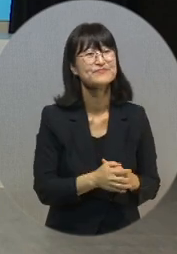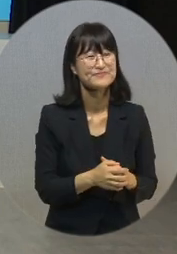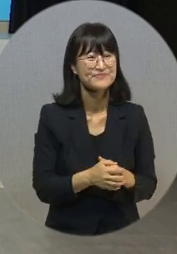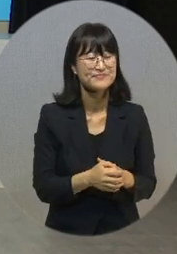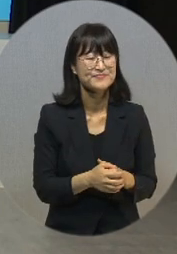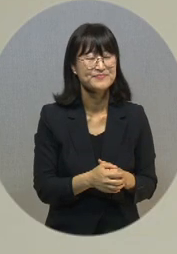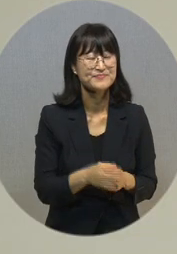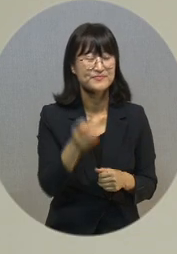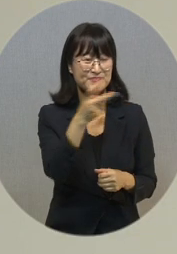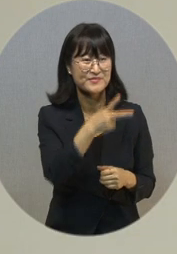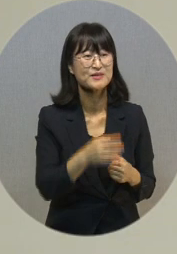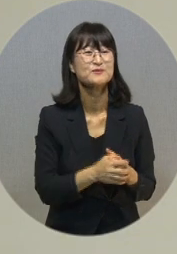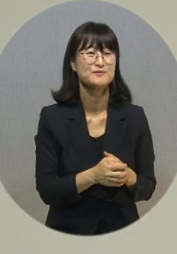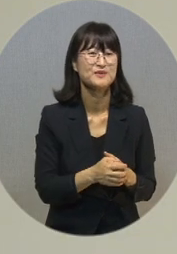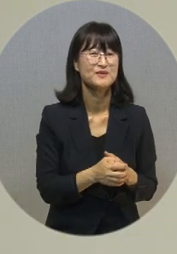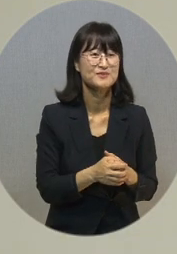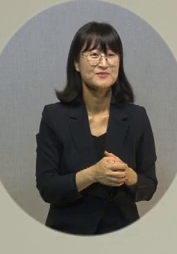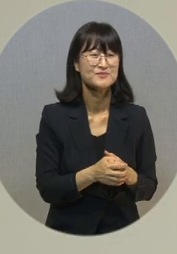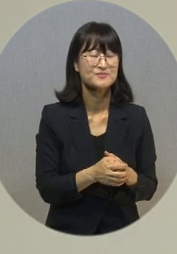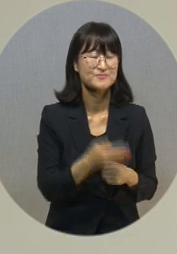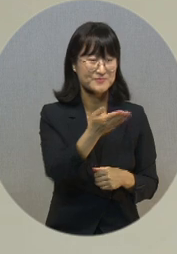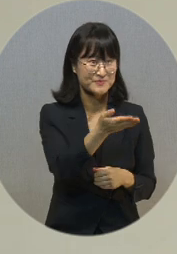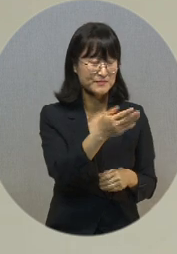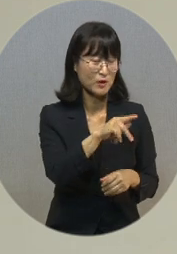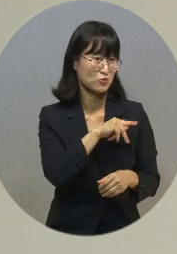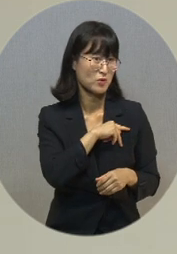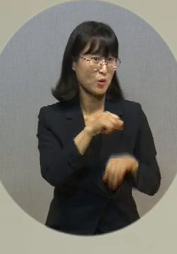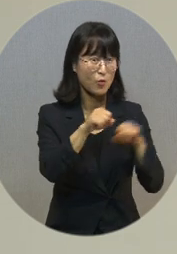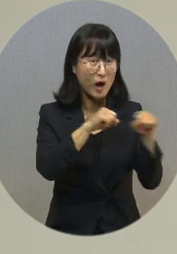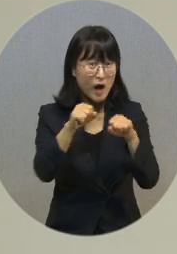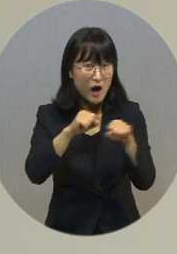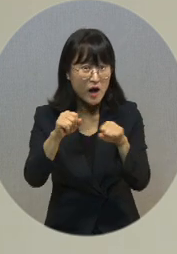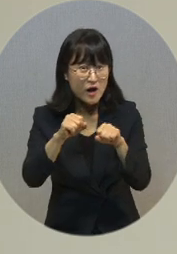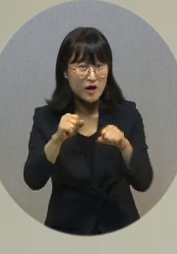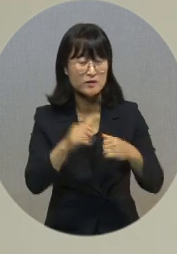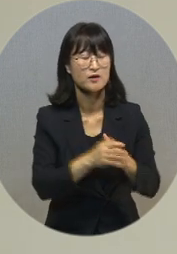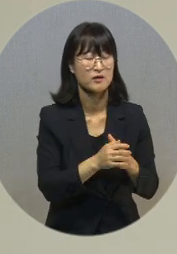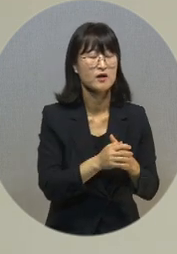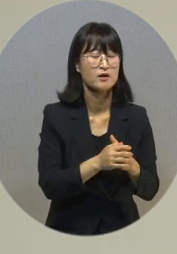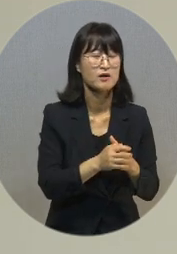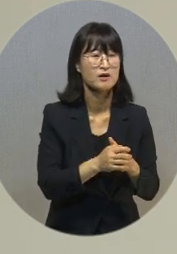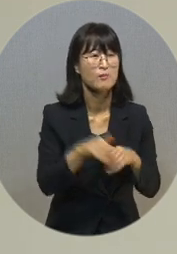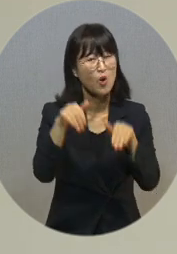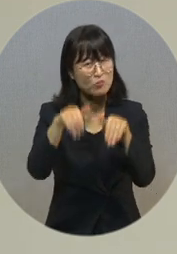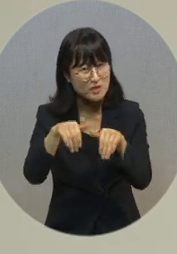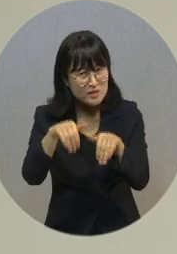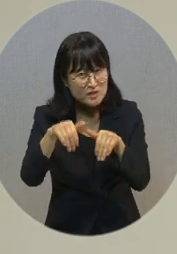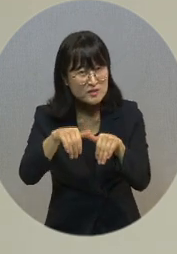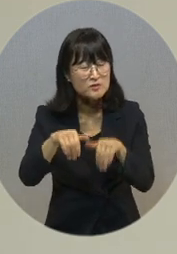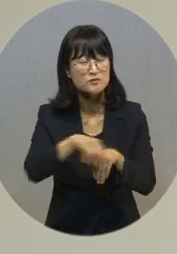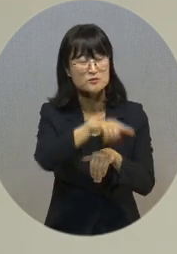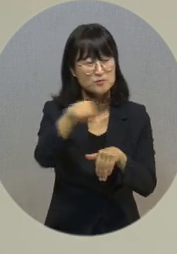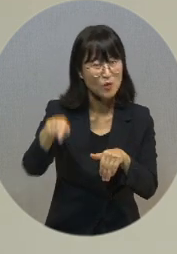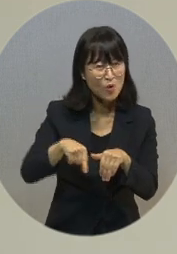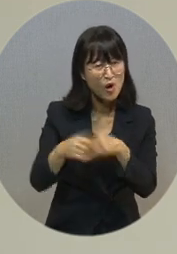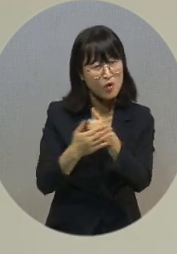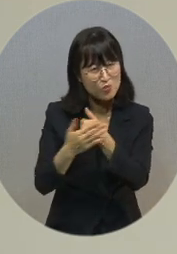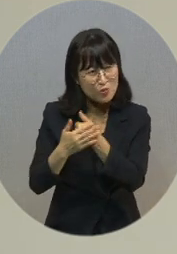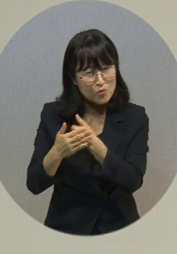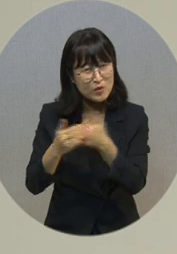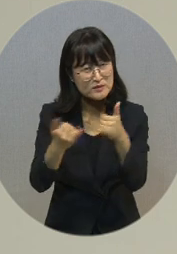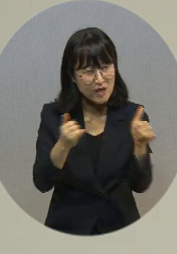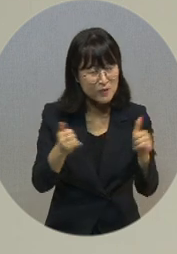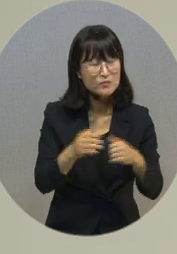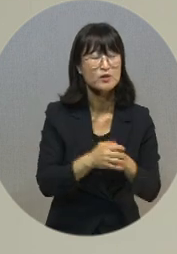아, 네. 아, 그리고 사실 이제 또 의정생활 하다 보면 이제 참모진들이나 비서관, 보좌관들도 계시고 또 의원들과